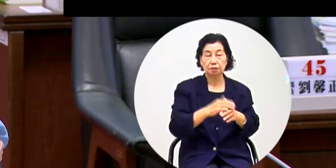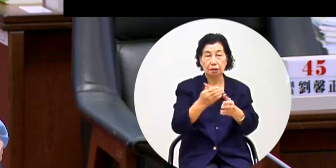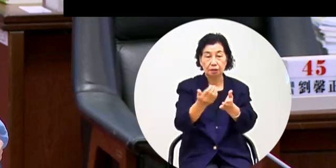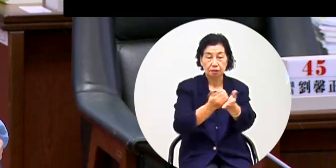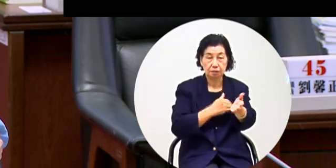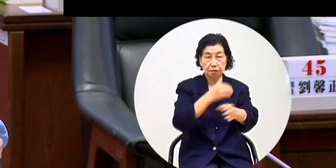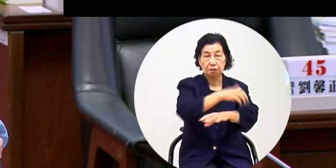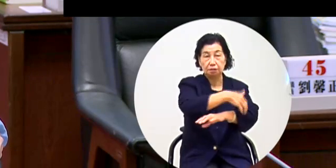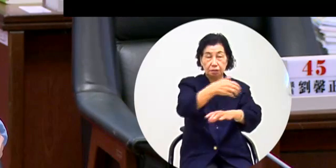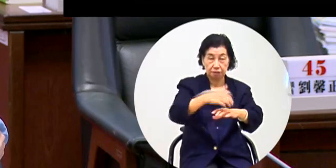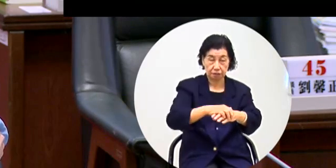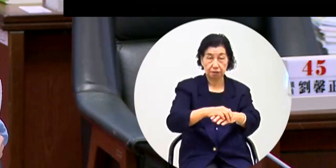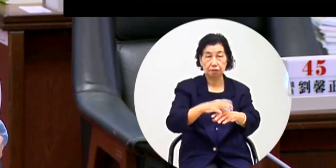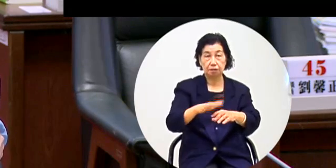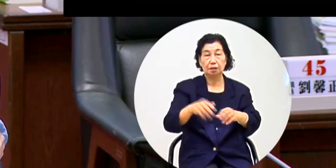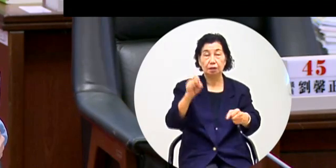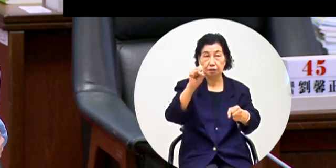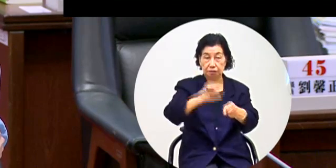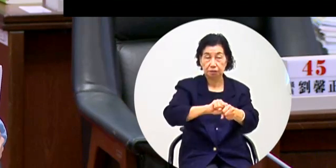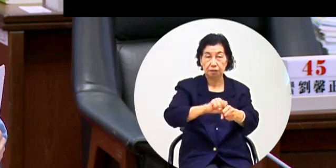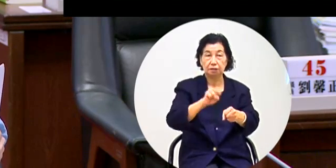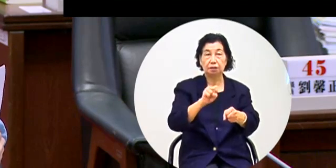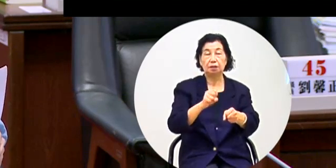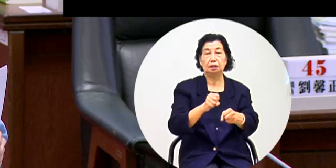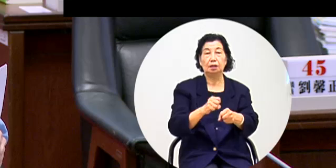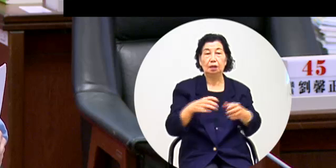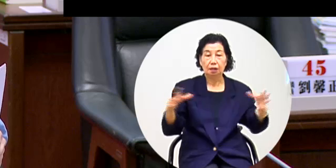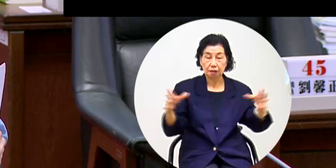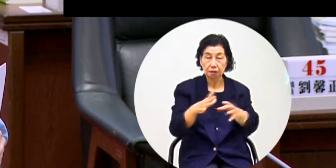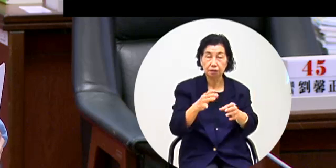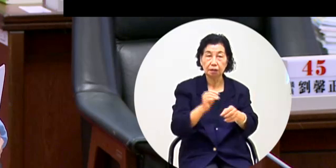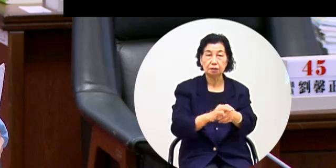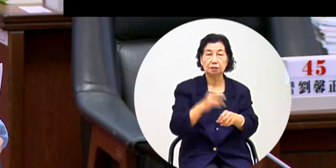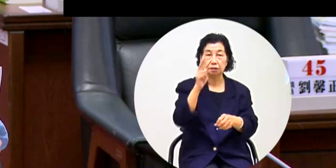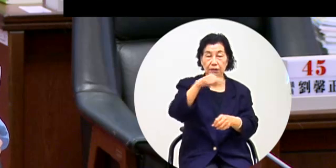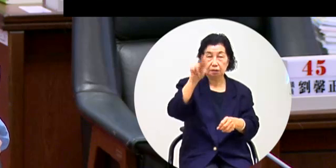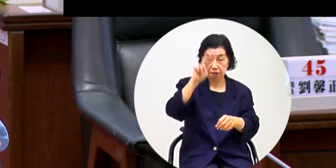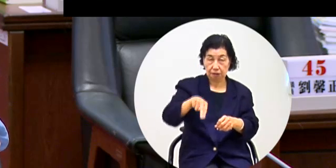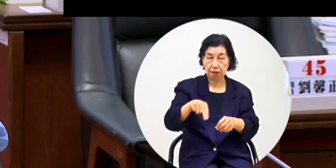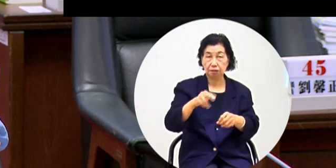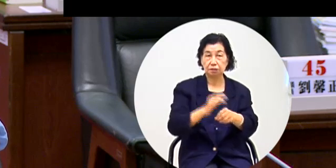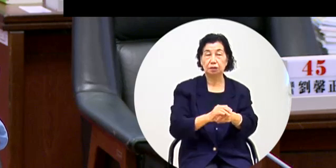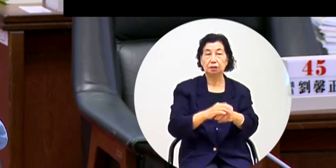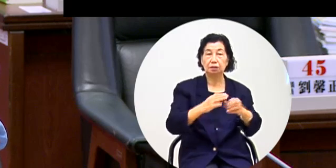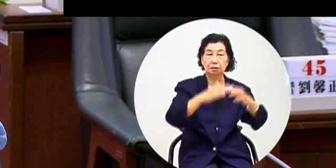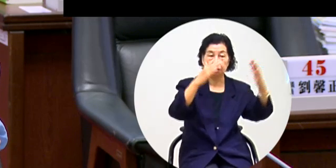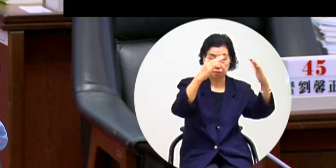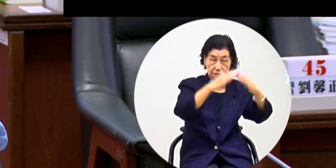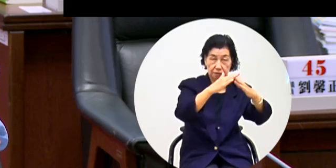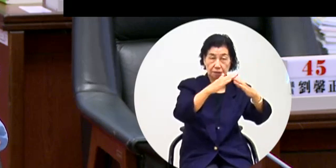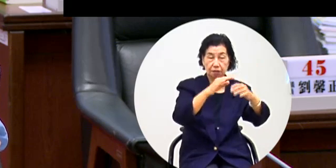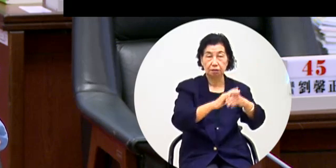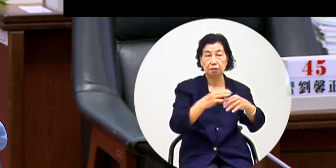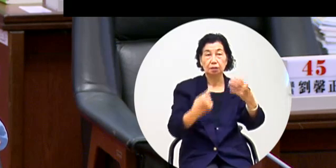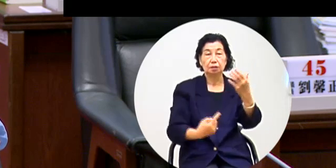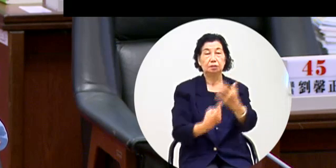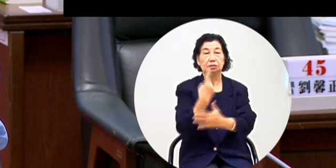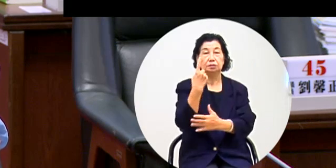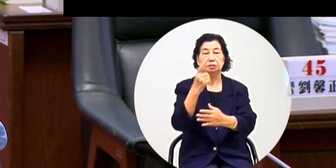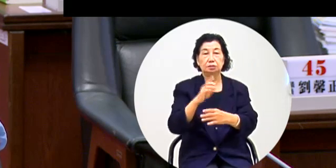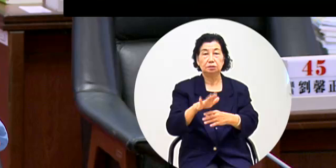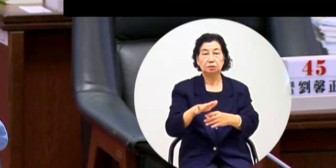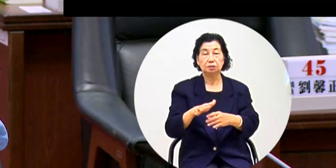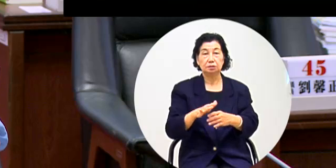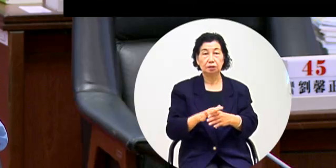过2000户了，已经超过2000户了。如果要单独成立一个红毛港里，单独成立一个红毛港